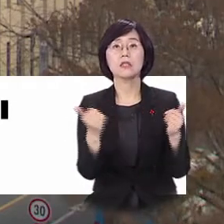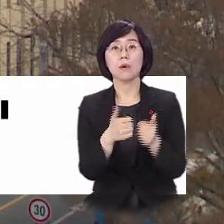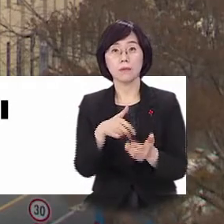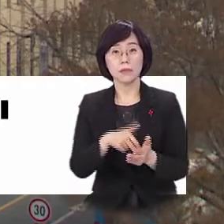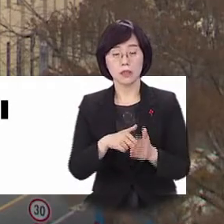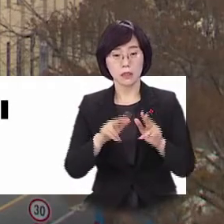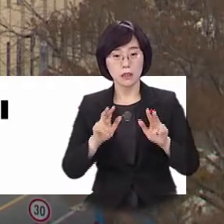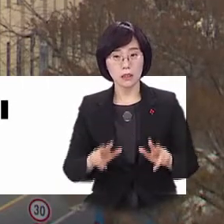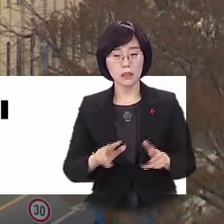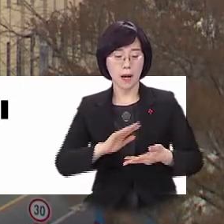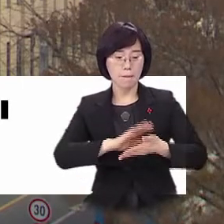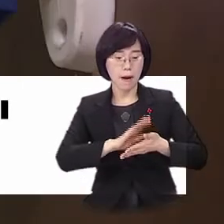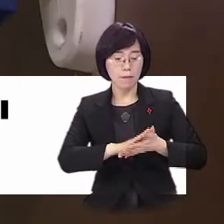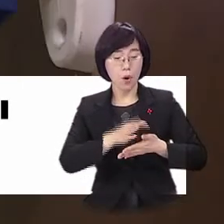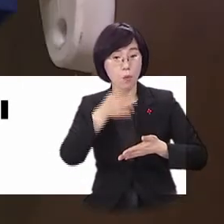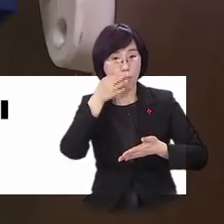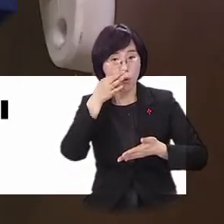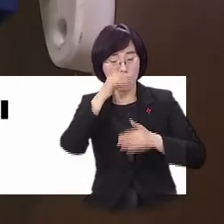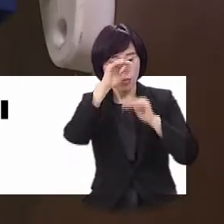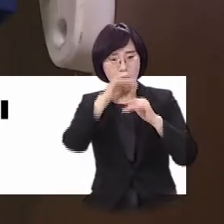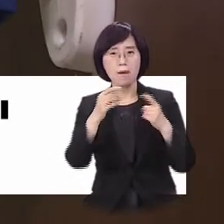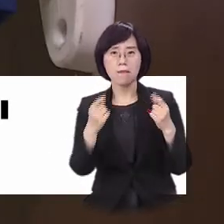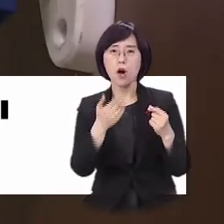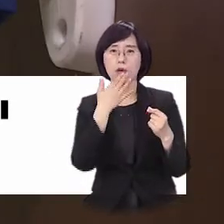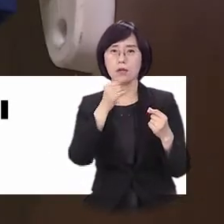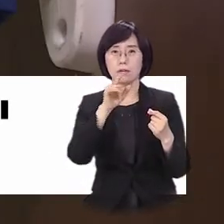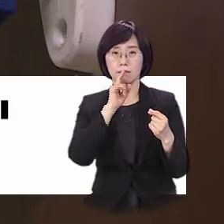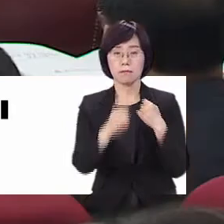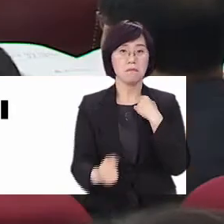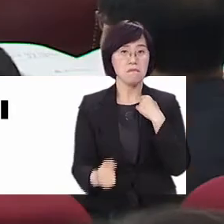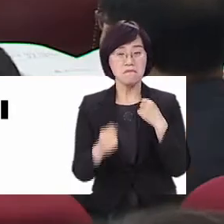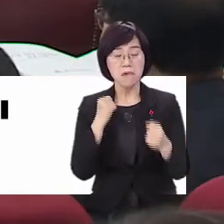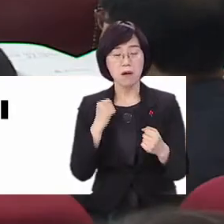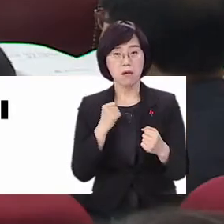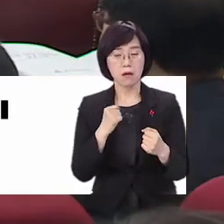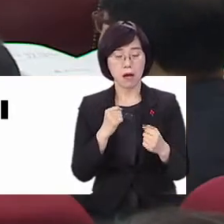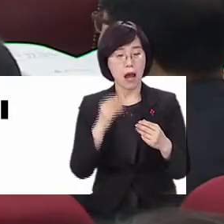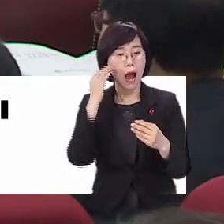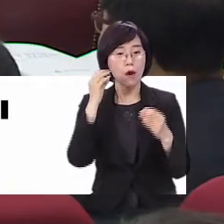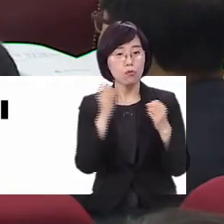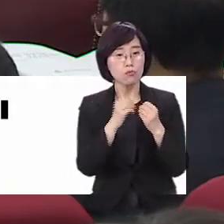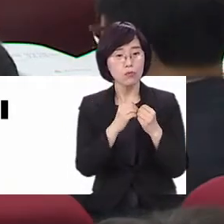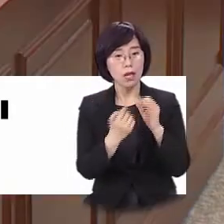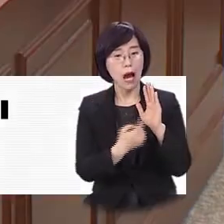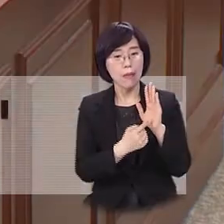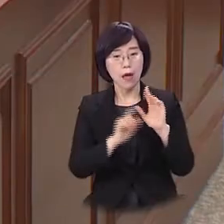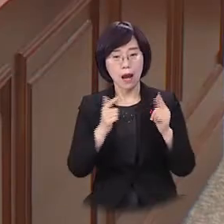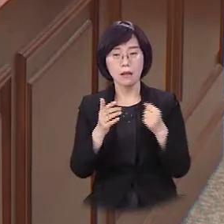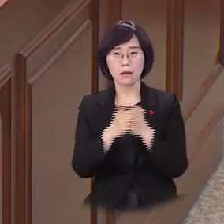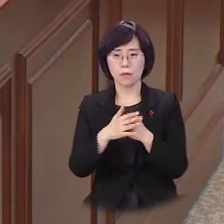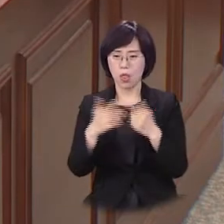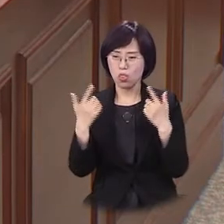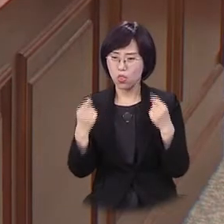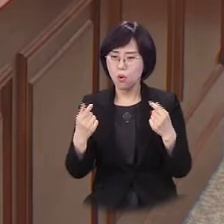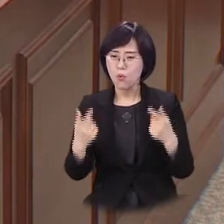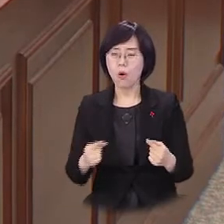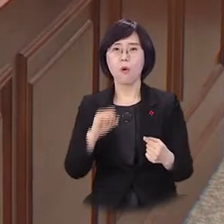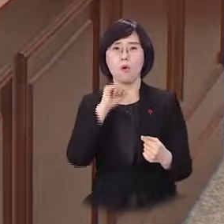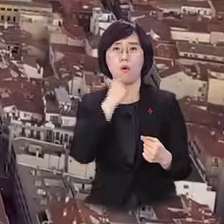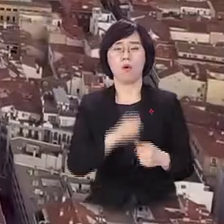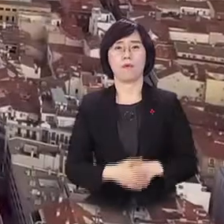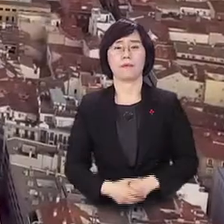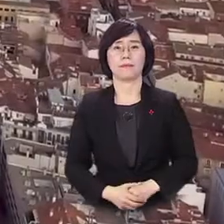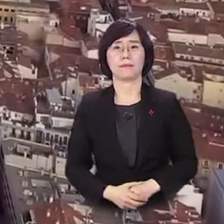측은 현지 팸플릿 등을 참고해 내용이 비슷할 수 있다고 했지만 한글 안내서가 아닌 만큼 이렇게 똑같을 순